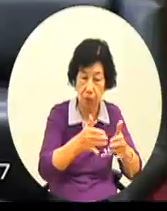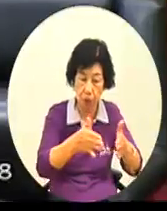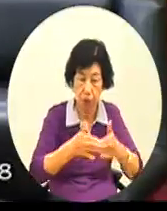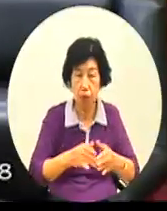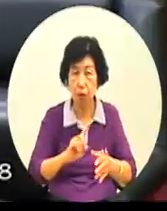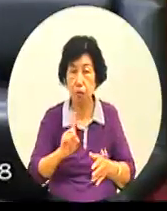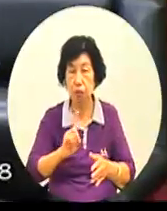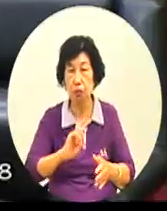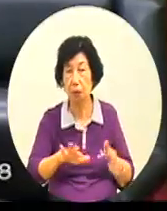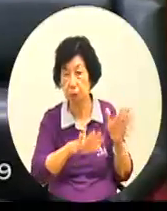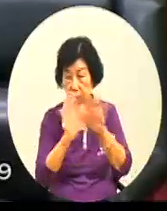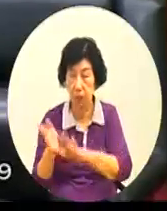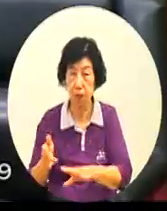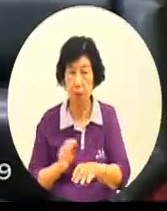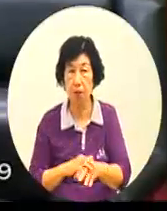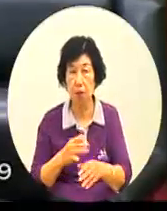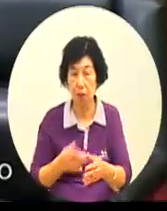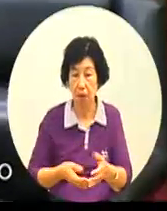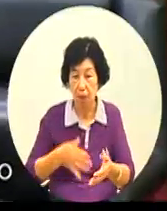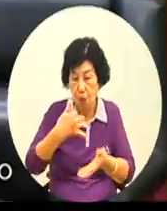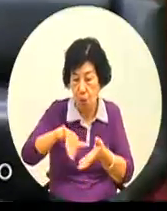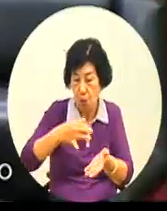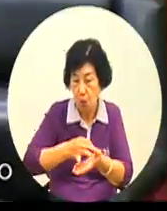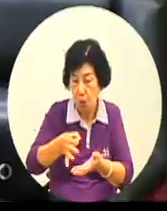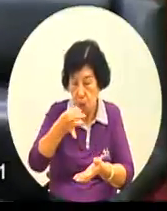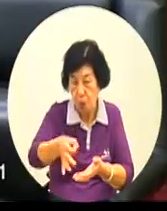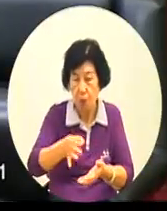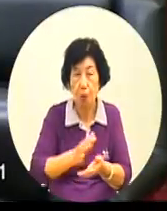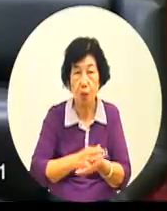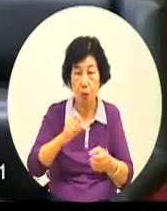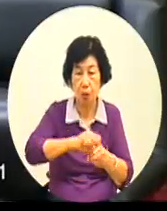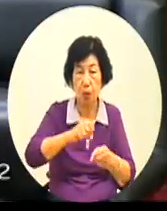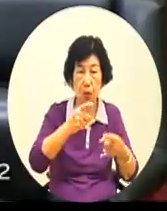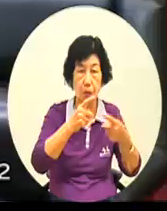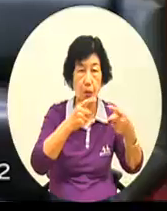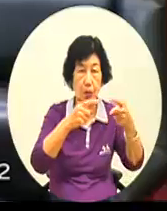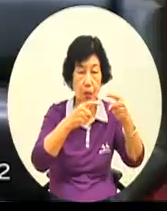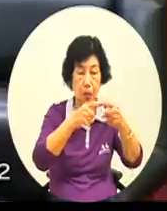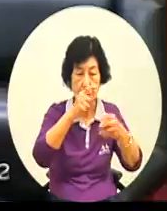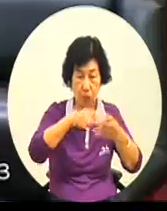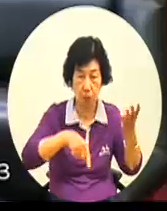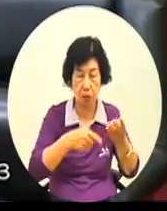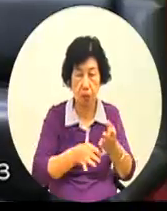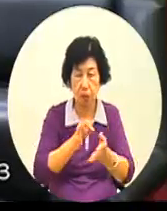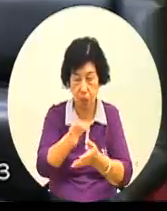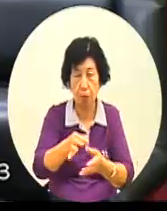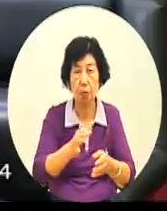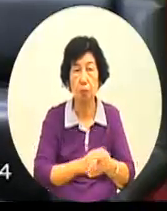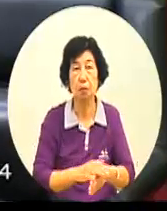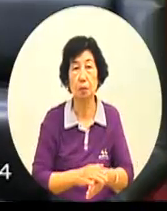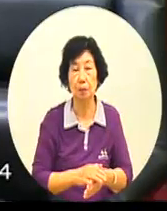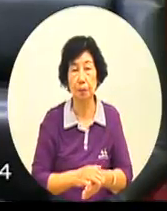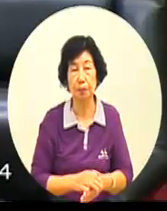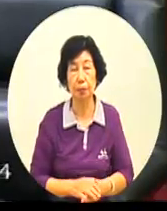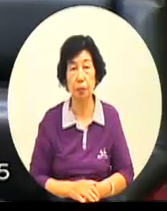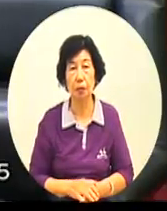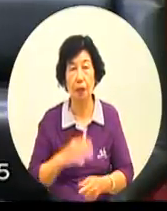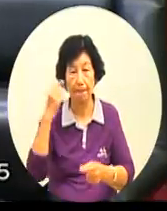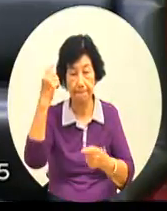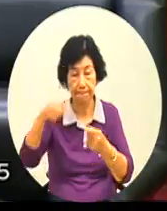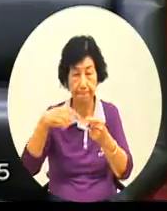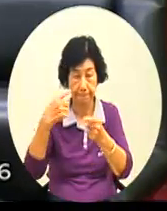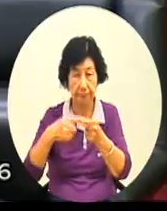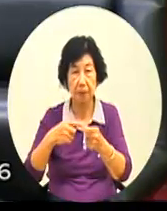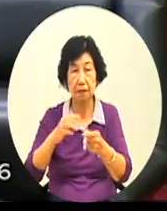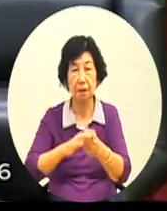任你们使用，搞不好又增加了一些人事费。我上次就提过了，人事费就增，明明从